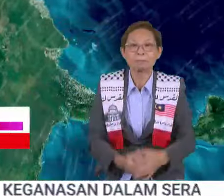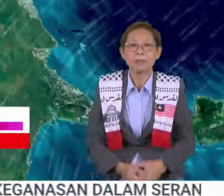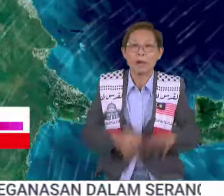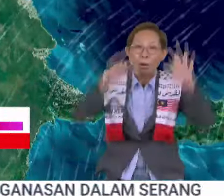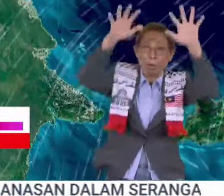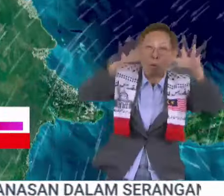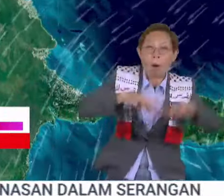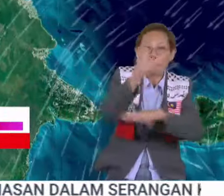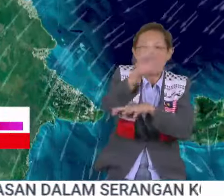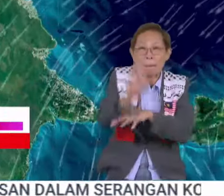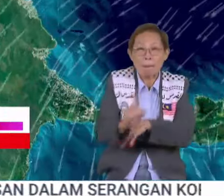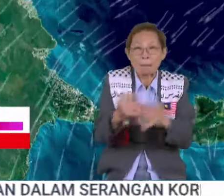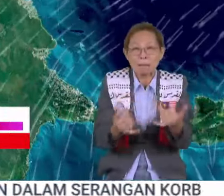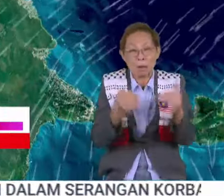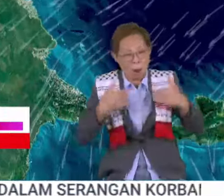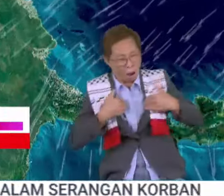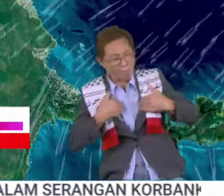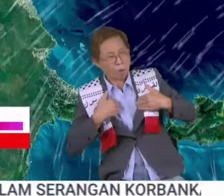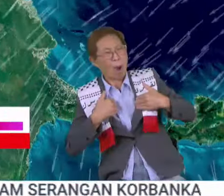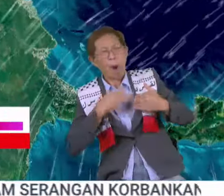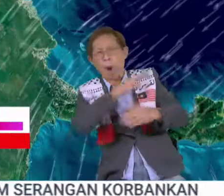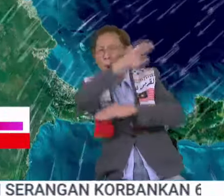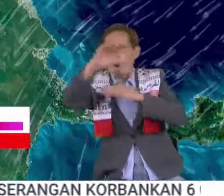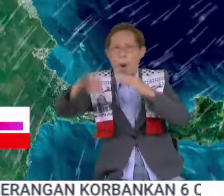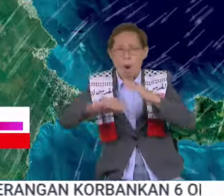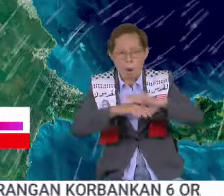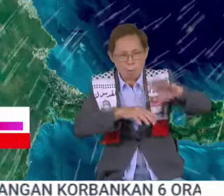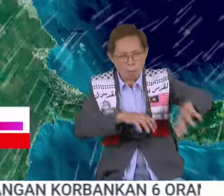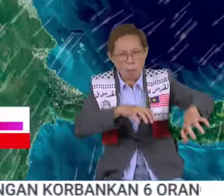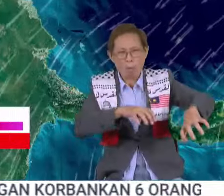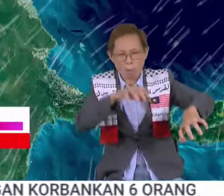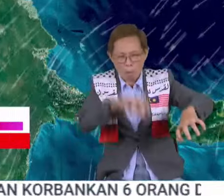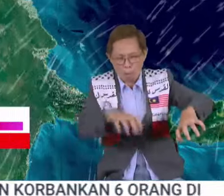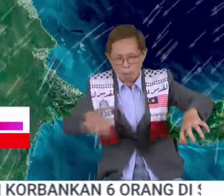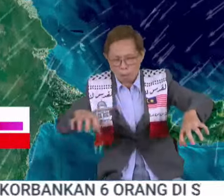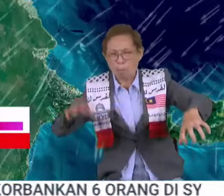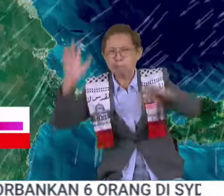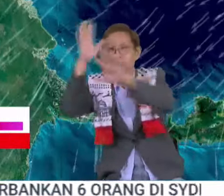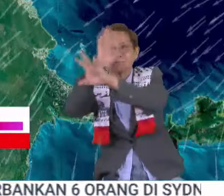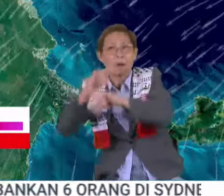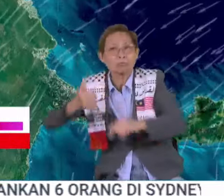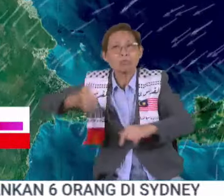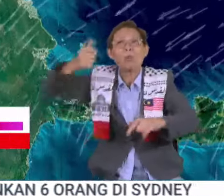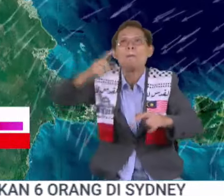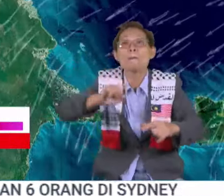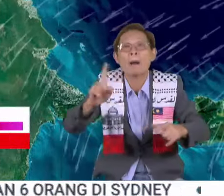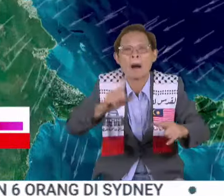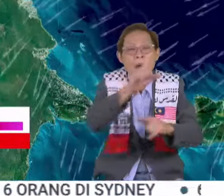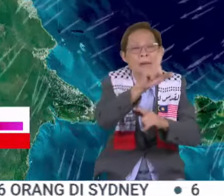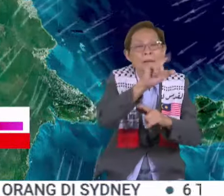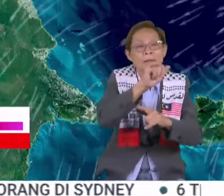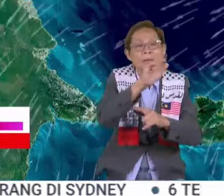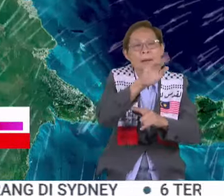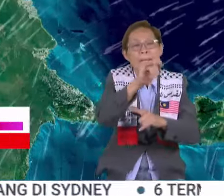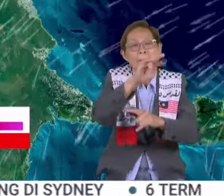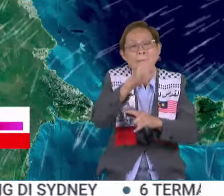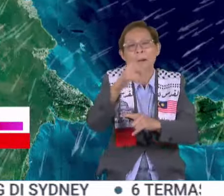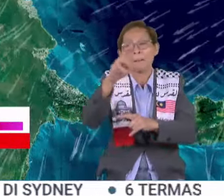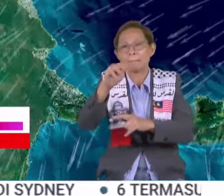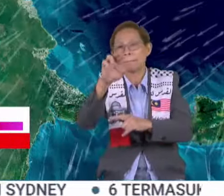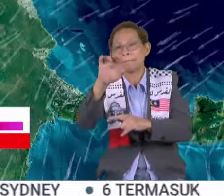Hujan beserta ribut petir kini diperhatikan di hampir ke semua bahagian di negeri Sarawak, terutamanya di bahagian Limbang, Miri dan